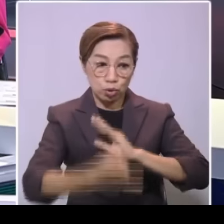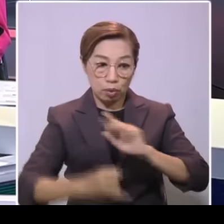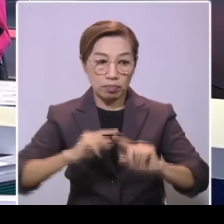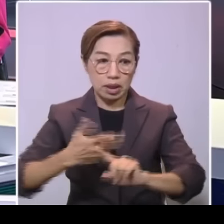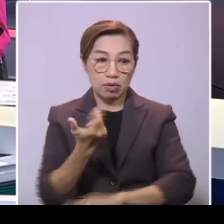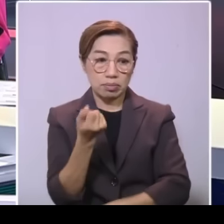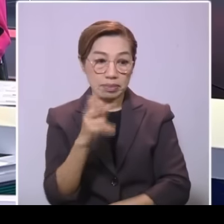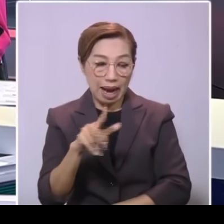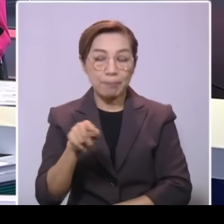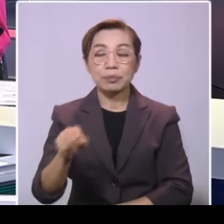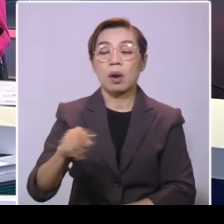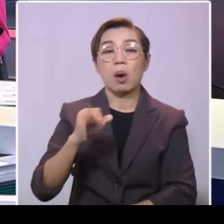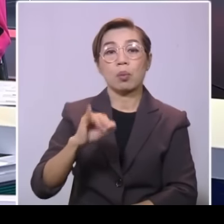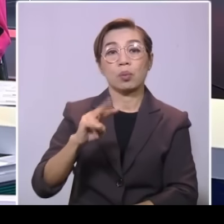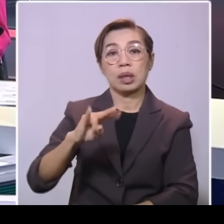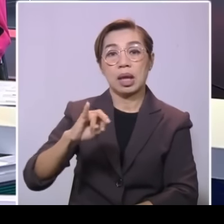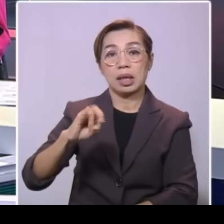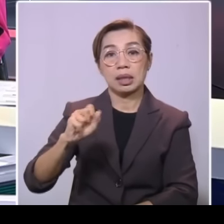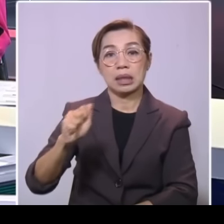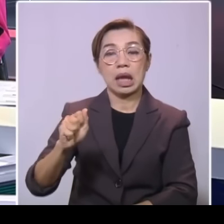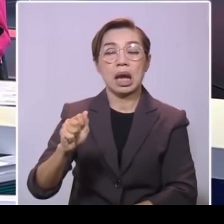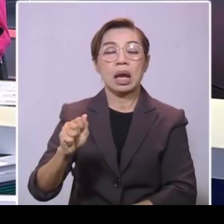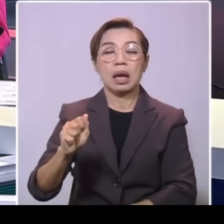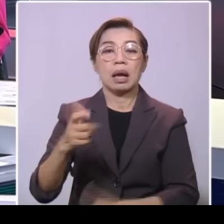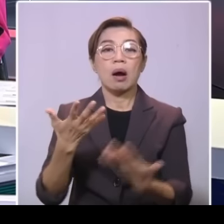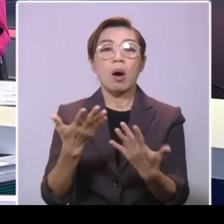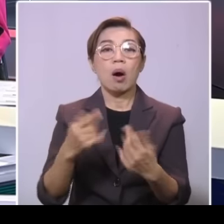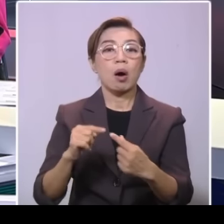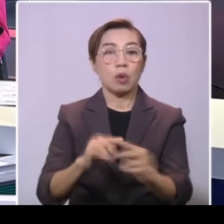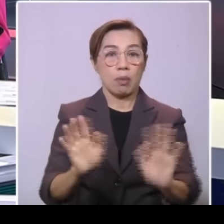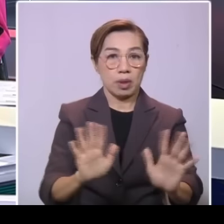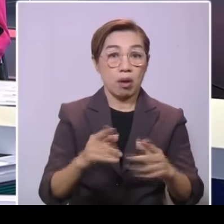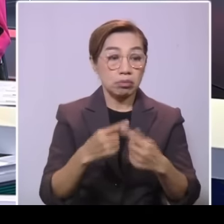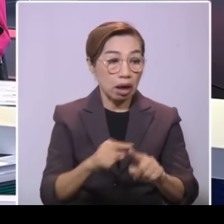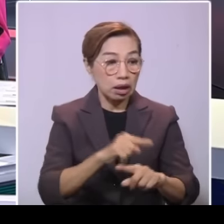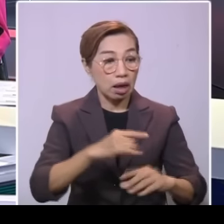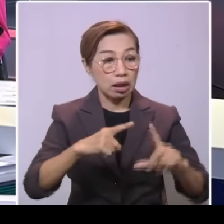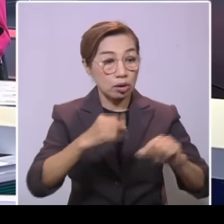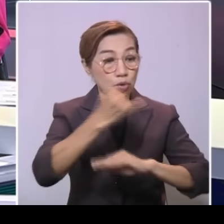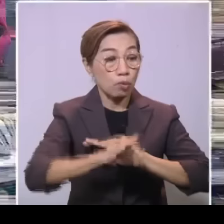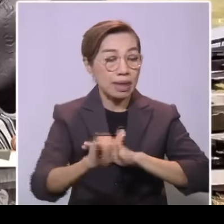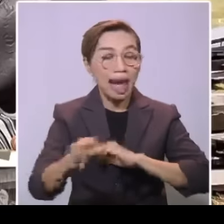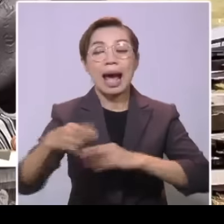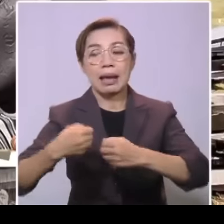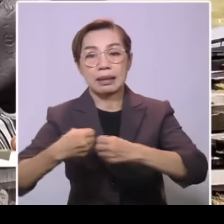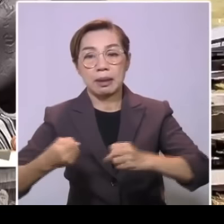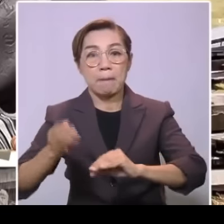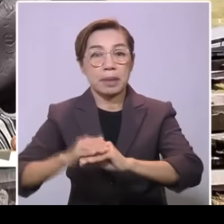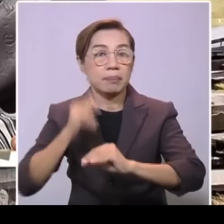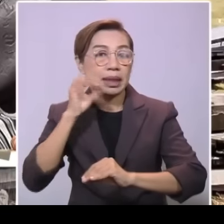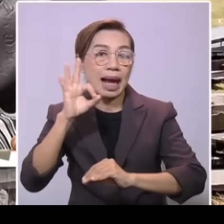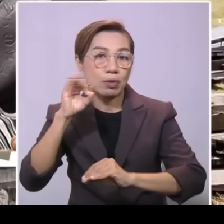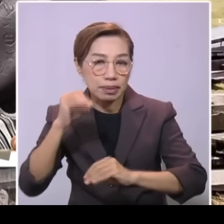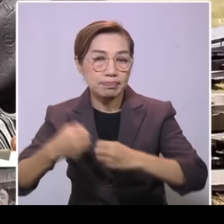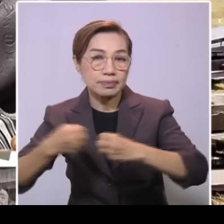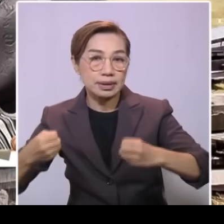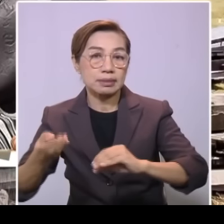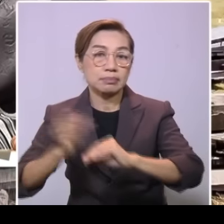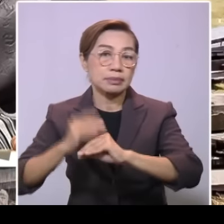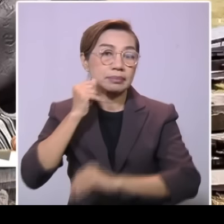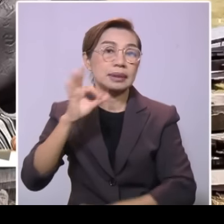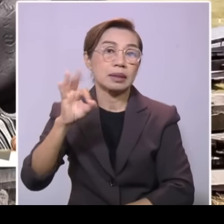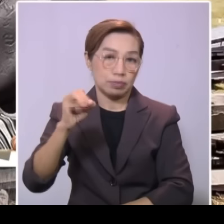ม่สิ้นสุดก็จะมีการต่อชั่วคราวขยายทีละ90วันคุณผู้ชมครับเดี๋ยวไปดูความคืบหน้าเรื่องนี้กันหน่อยนะฮะโดยเมื่อคืนที่ผ่านมานะครับท